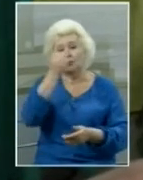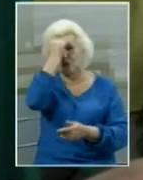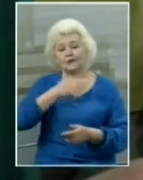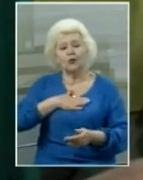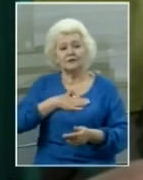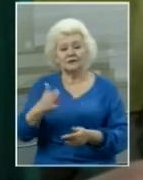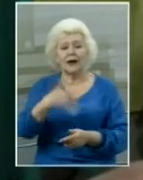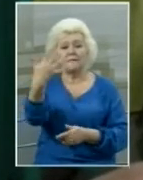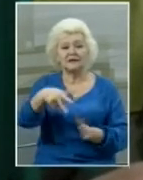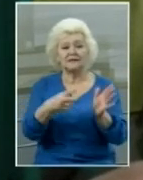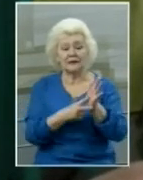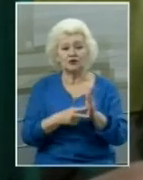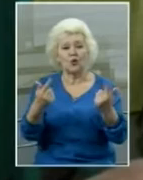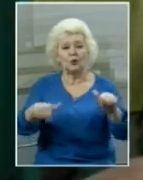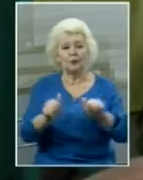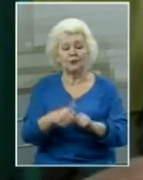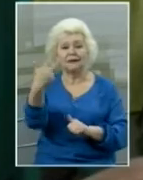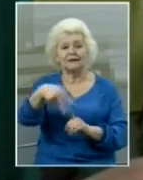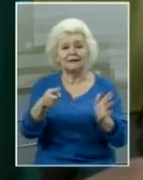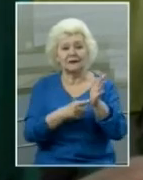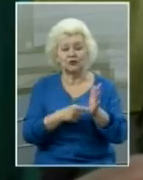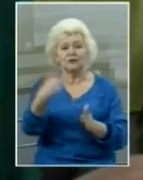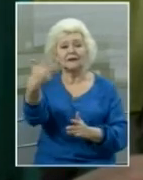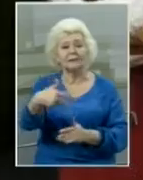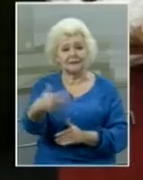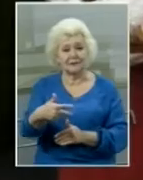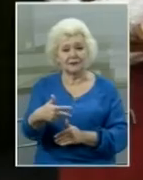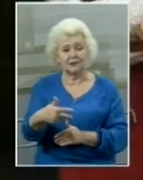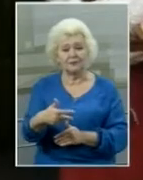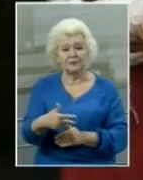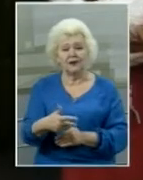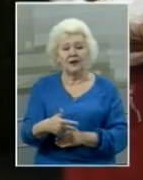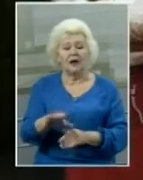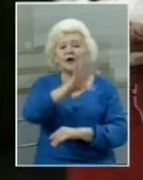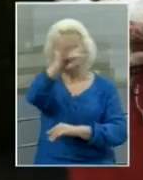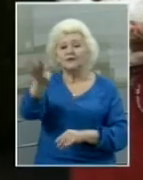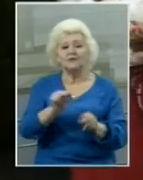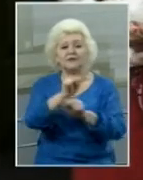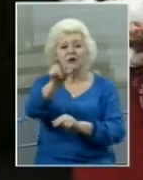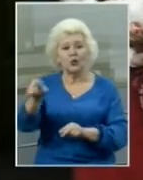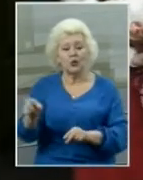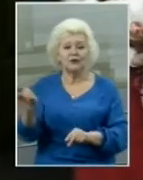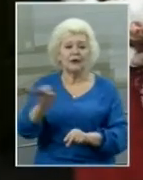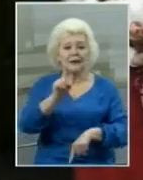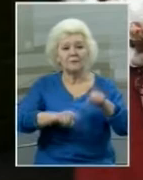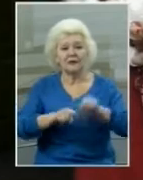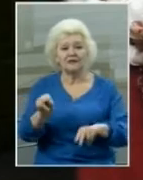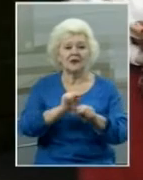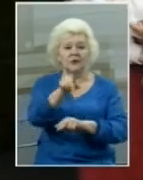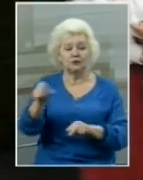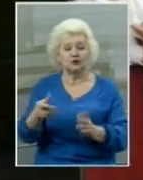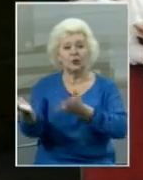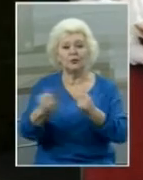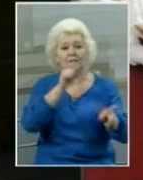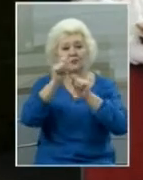вдячністю 57-ї бригади, 36-ї, 30-ї. Від всіх учнів та батьків та вчителів